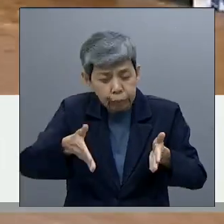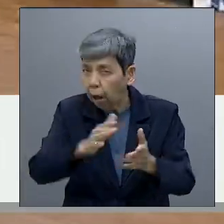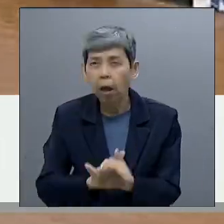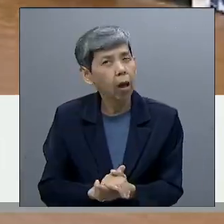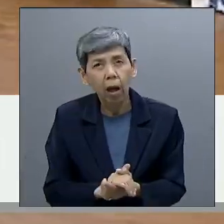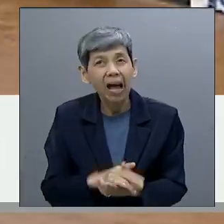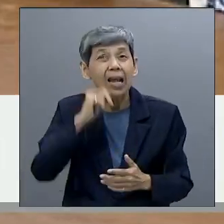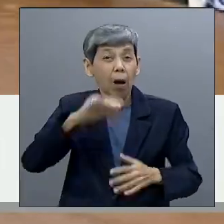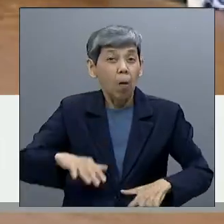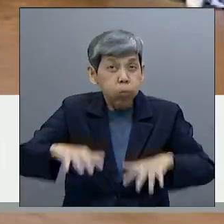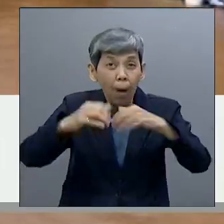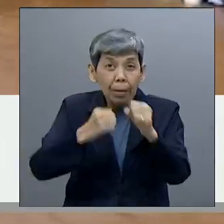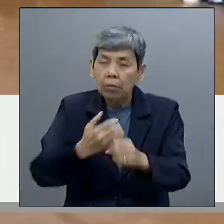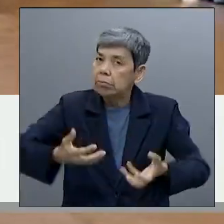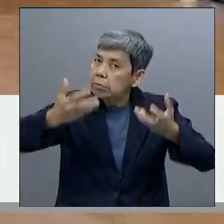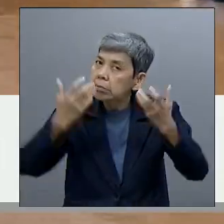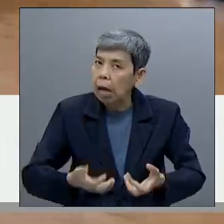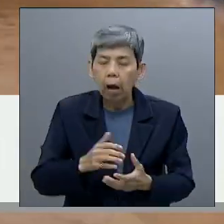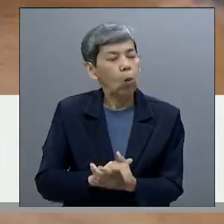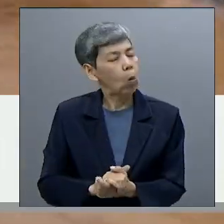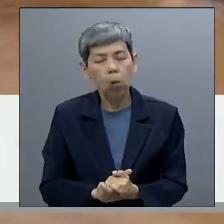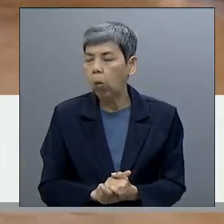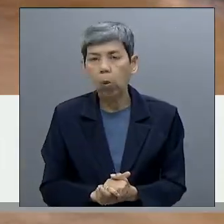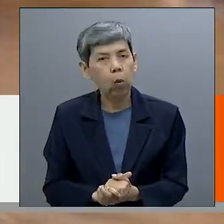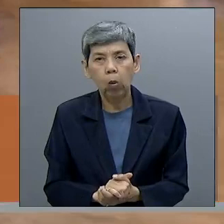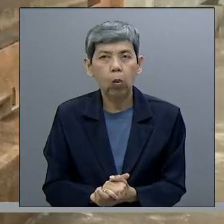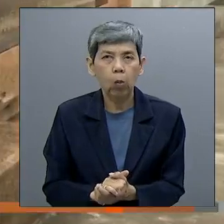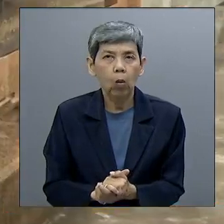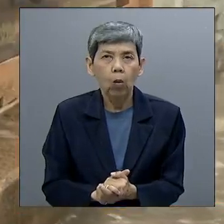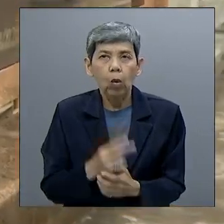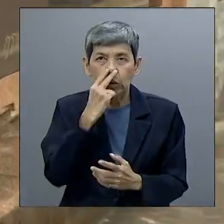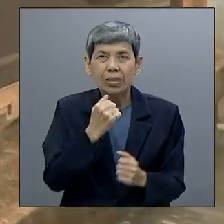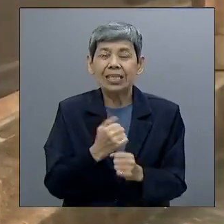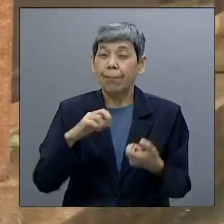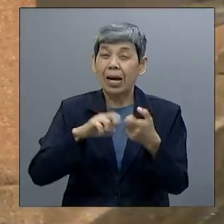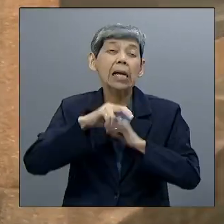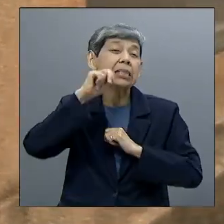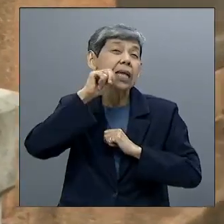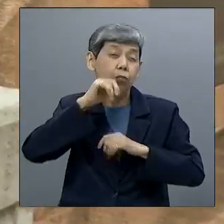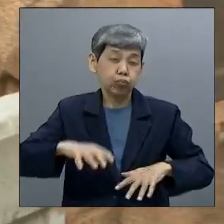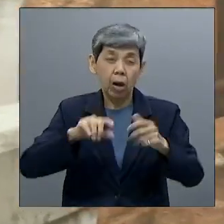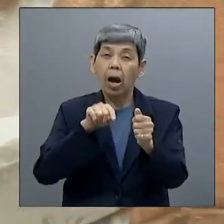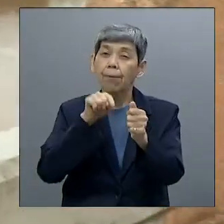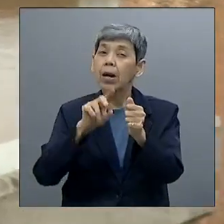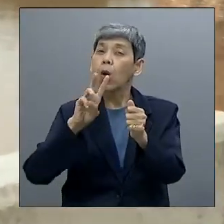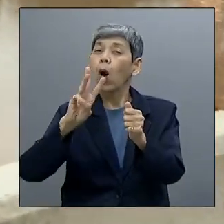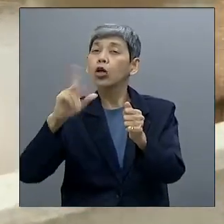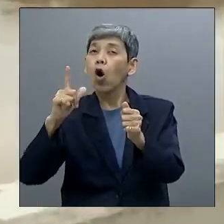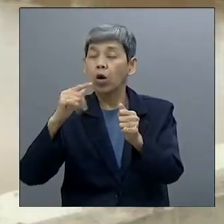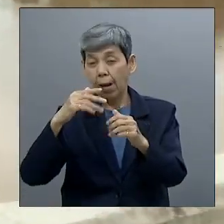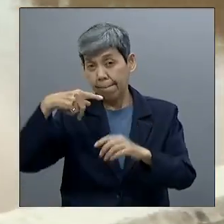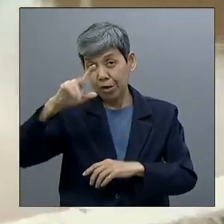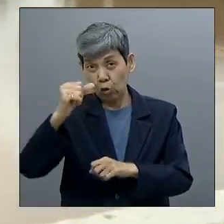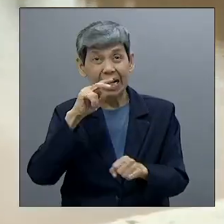แต่ว่าน้ำท่วมปีนี้เนี่ยหนักที่สุดในรอบ10ปีค่ะขณะเดียวกันสถานการณ์น้ำท่วมที่อำเภอวังทองจังหวัดพิษณุโลกตอน